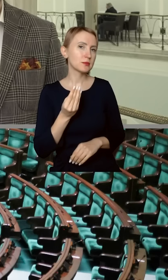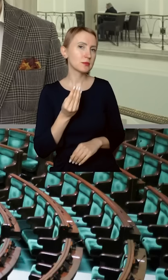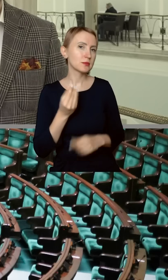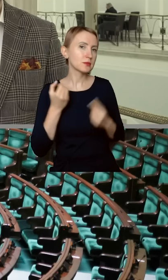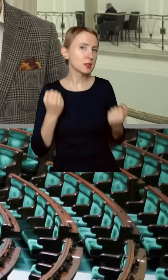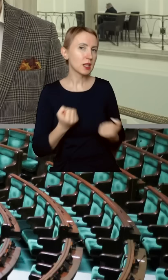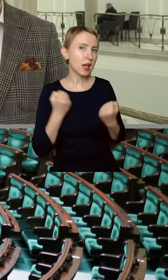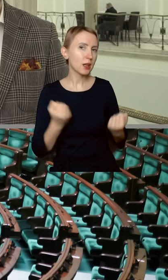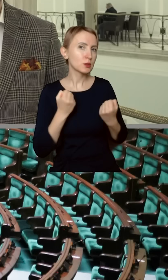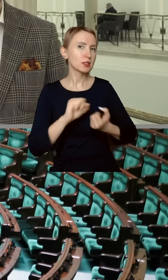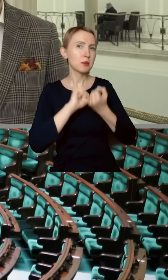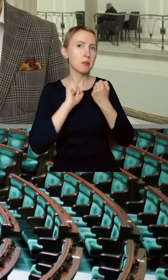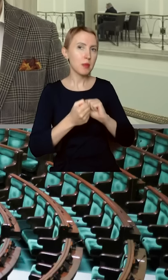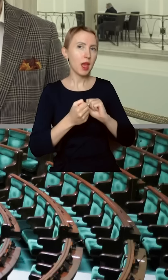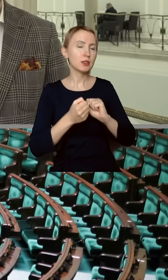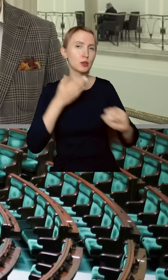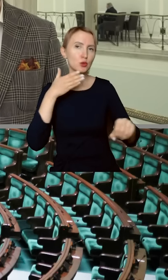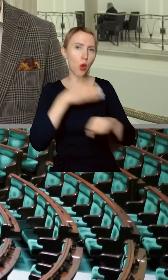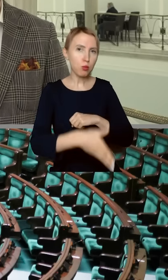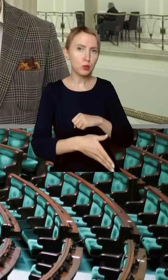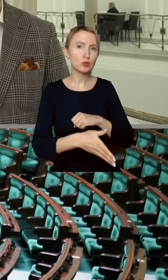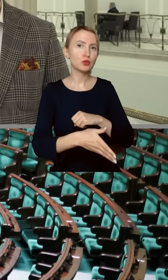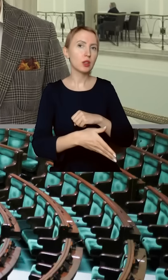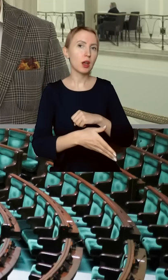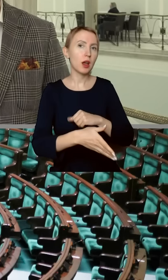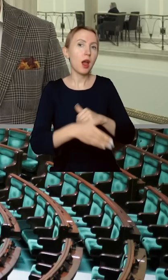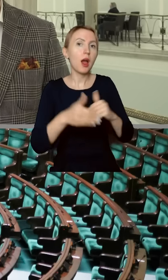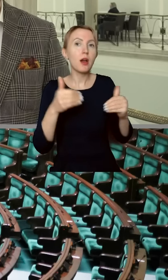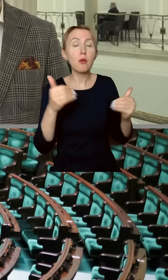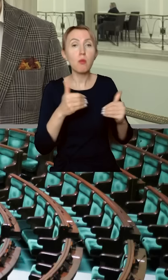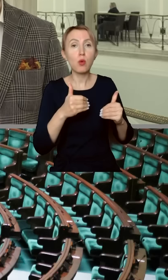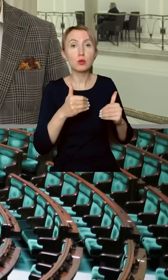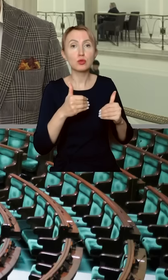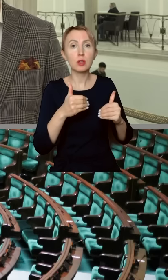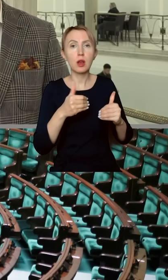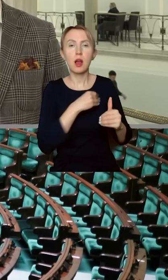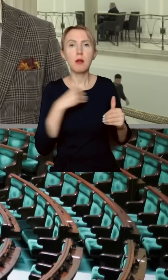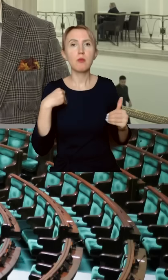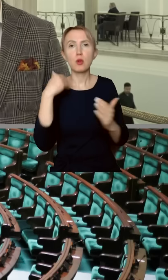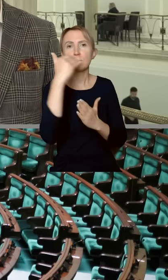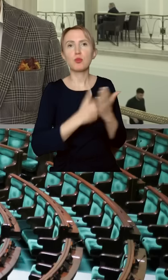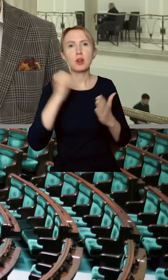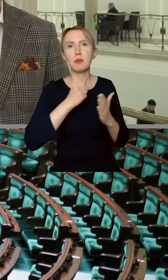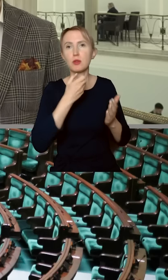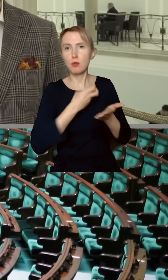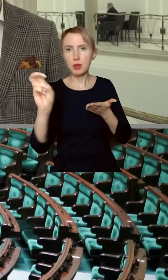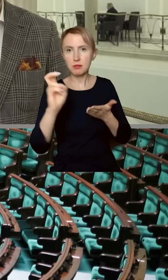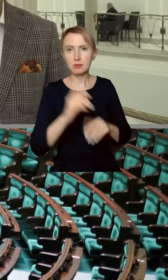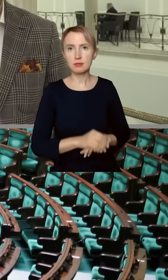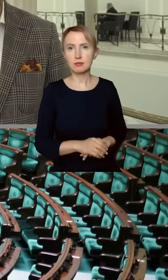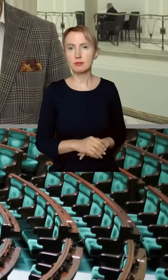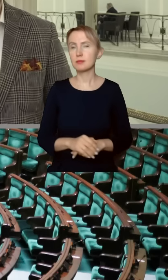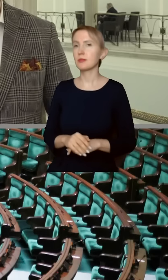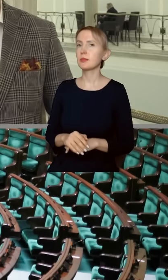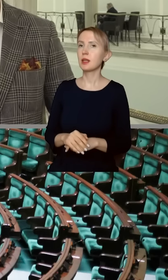się zmieniać, opóźniać, a być może wysadzić polski program atomowy. Nie